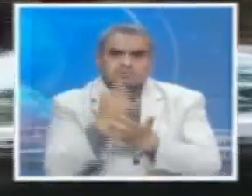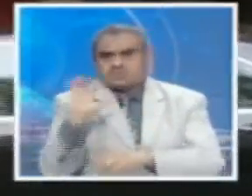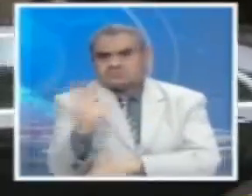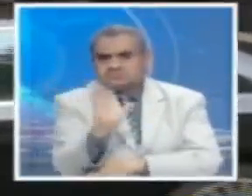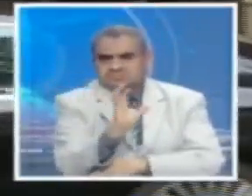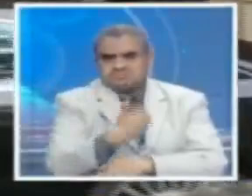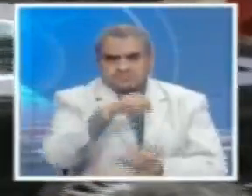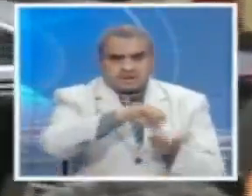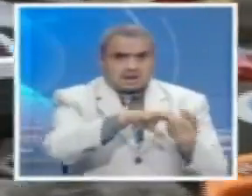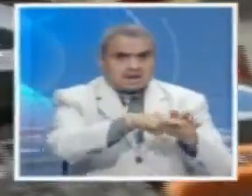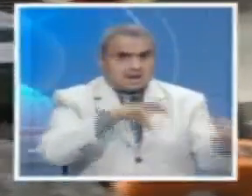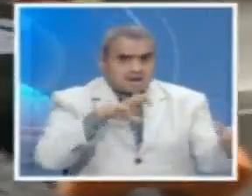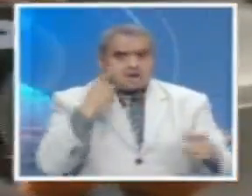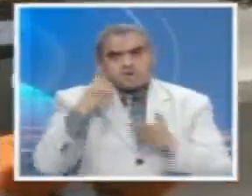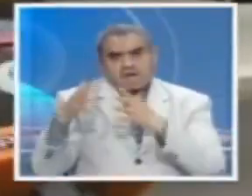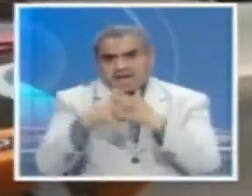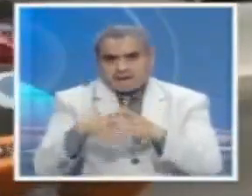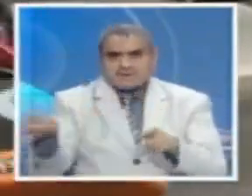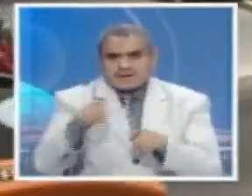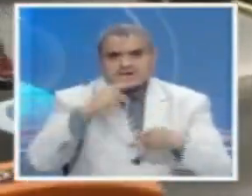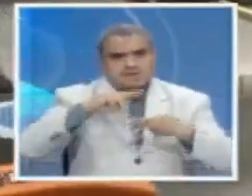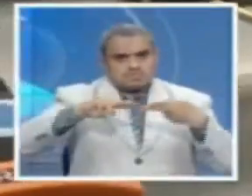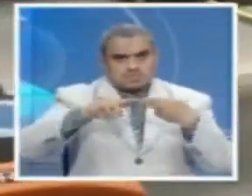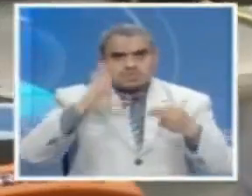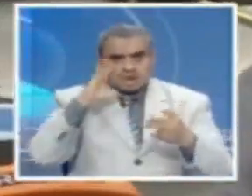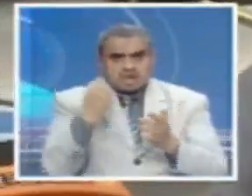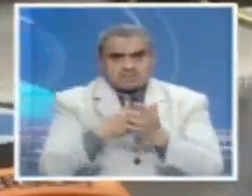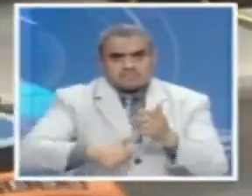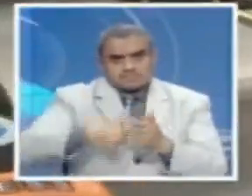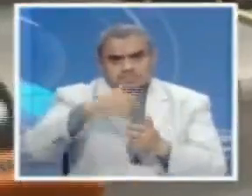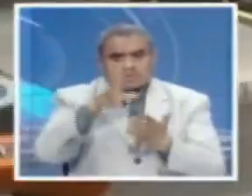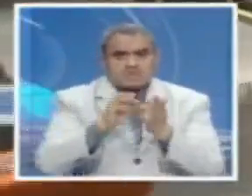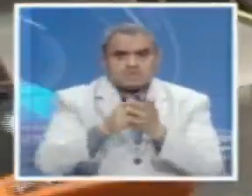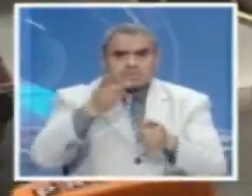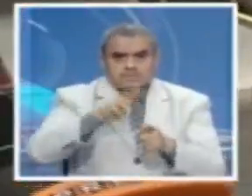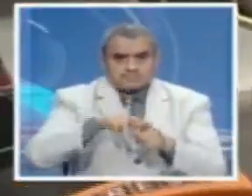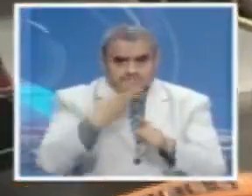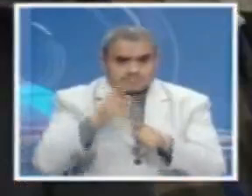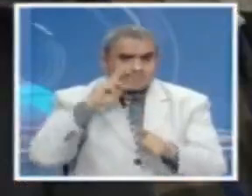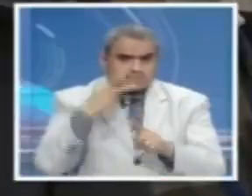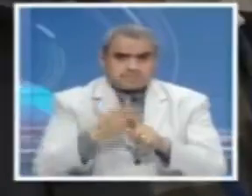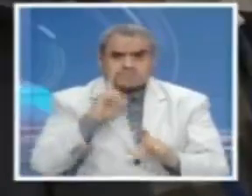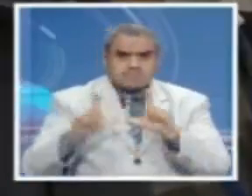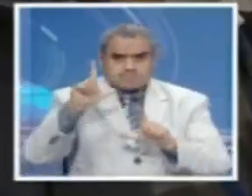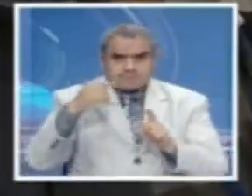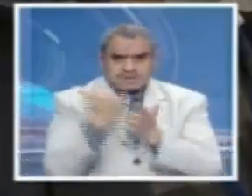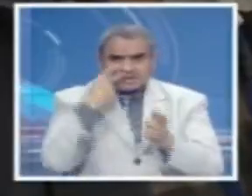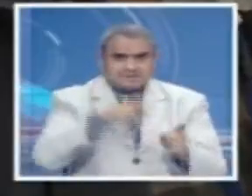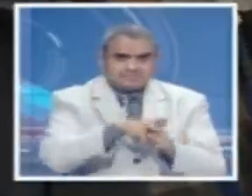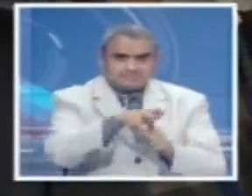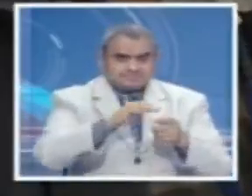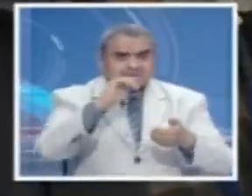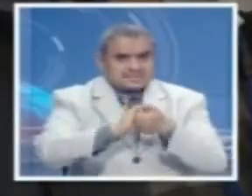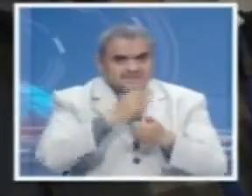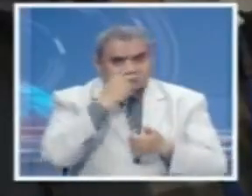التوصل إلى تفاهم بين طهران وواشنطن التي تشارك بشكل غير مباشر في المحادثات حول رفع العقوبات والعودة